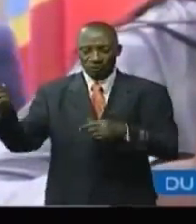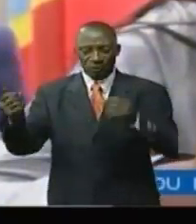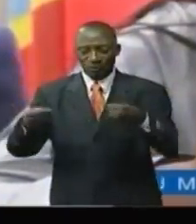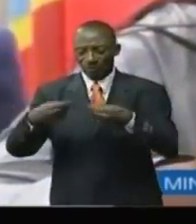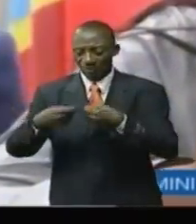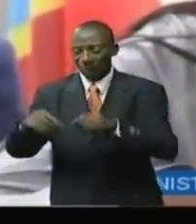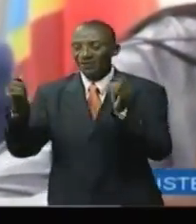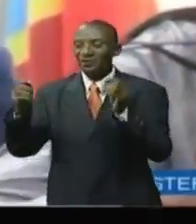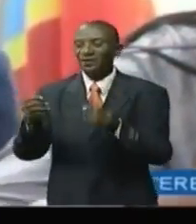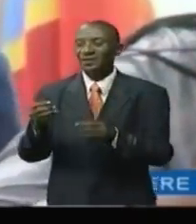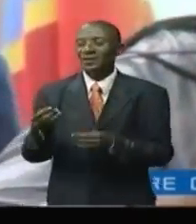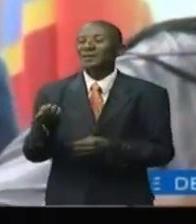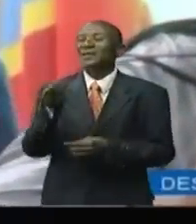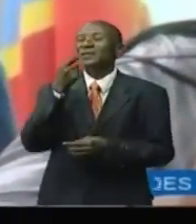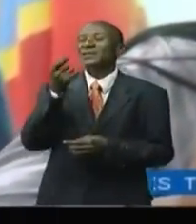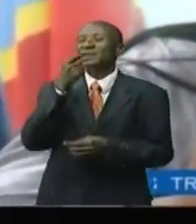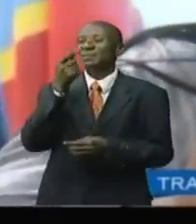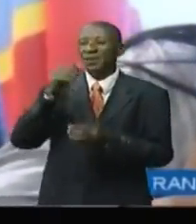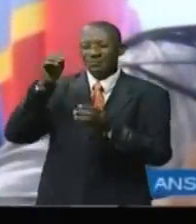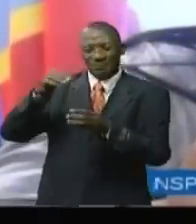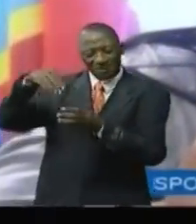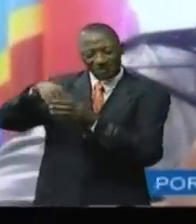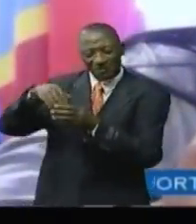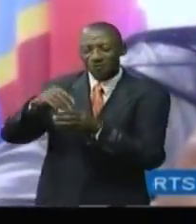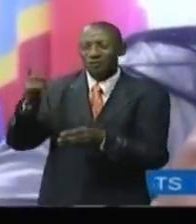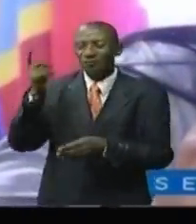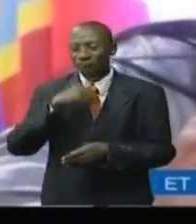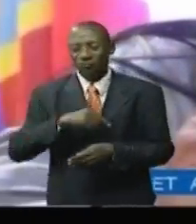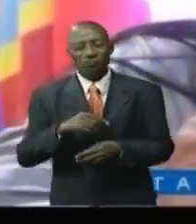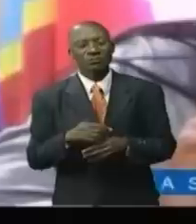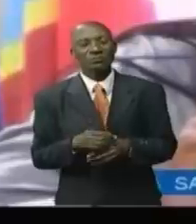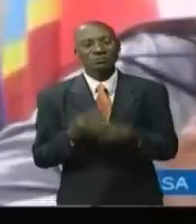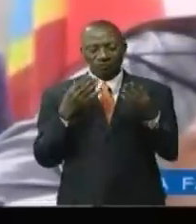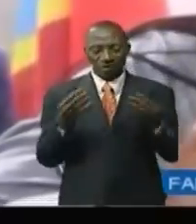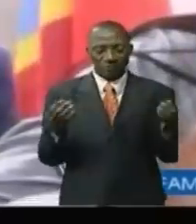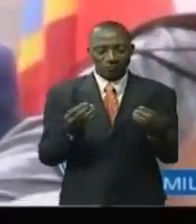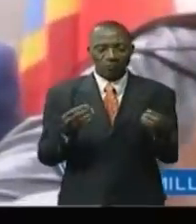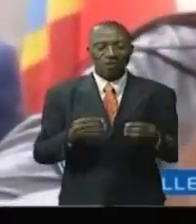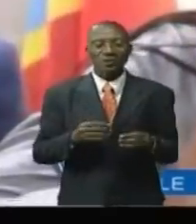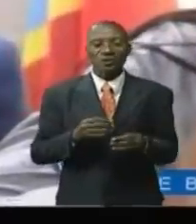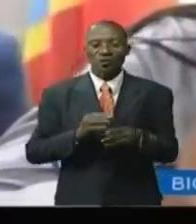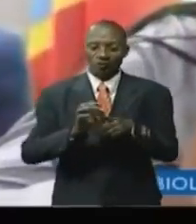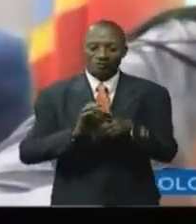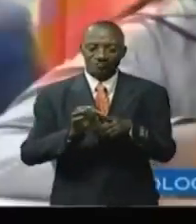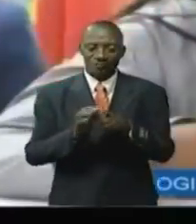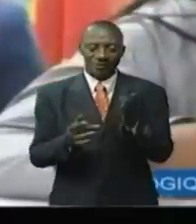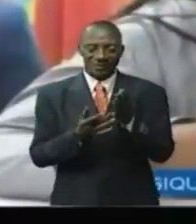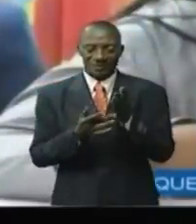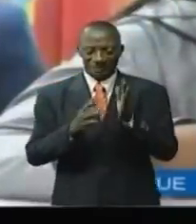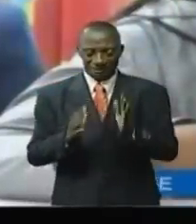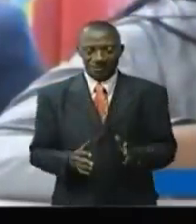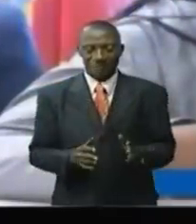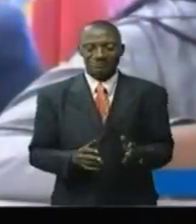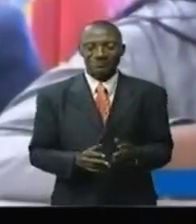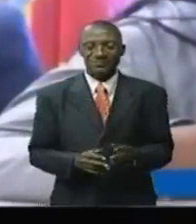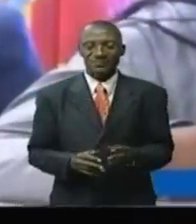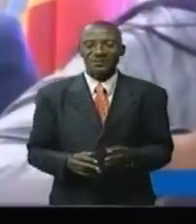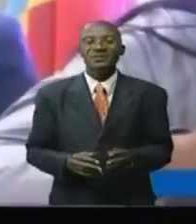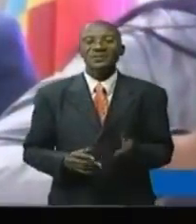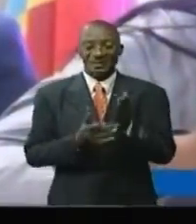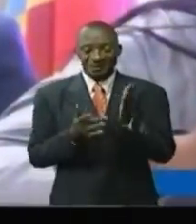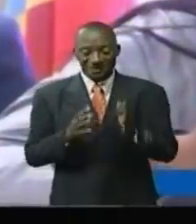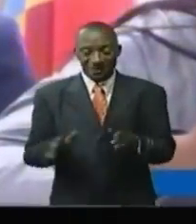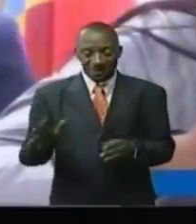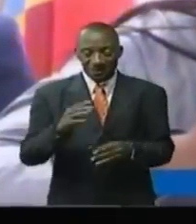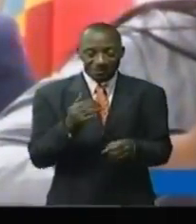A déjà été trouvée au niveau du pays à travers la formation des techniciens en pharmacie. Nous demeurons donc confiants